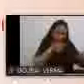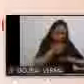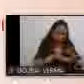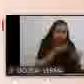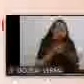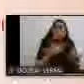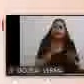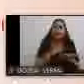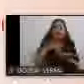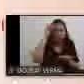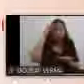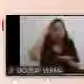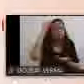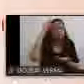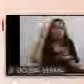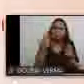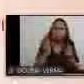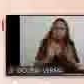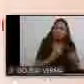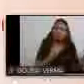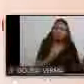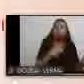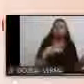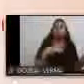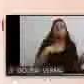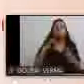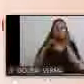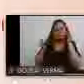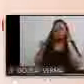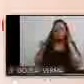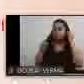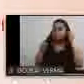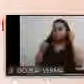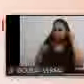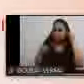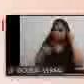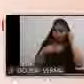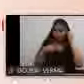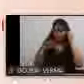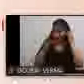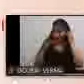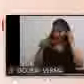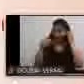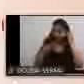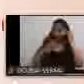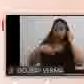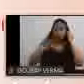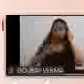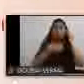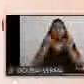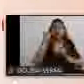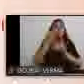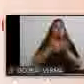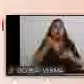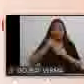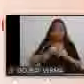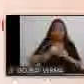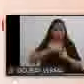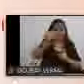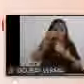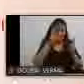ऑब्वियसली एंड आई सेड दैट लेट अस वॉक टुगेदर एंड 6 years हेंस यू विल सी मेनी मोर थिंग्स